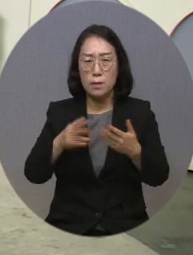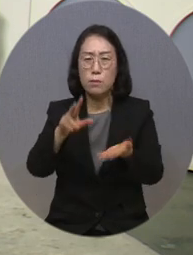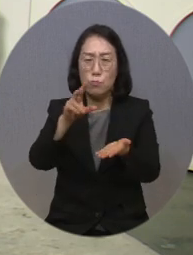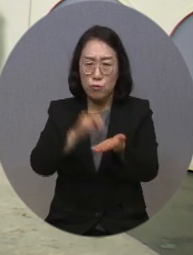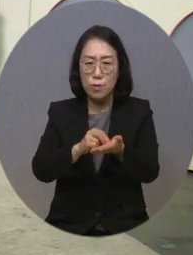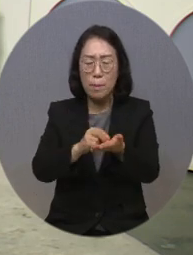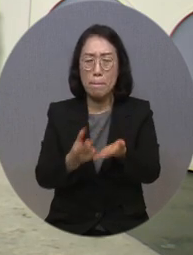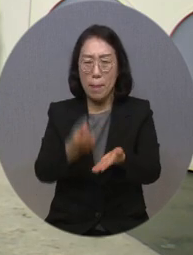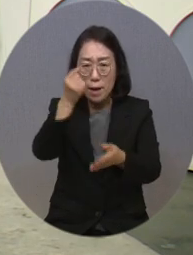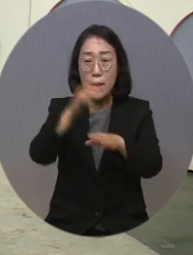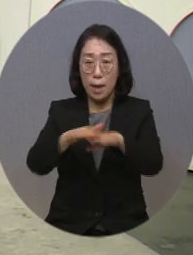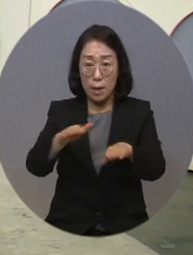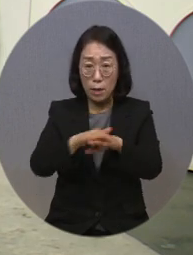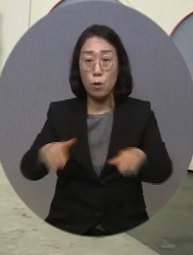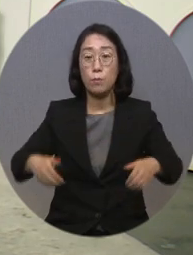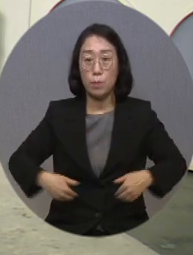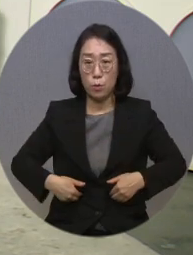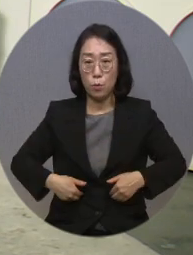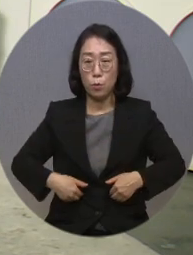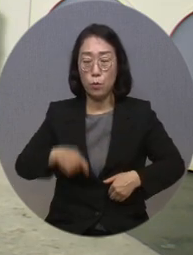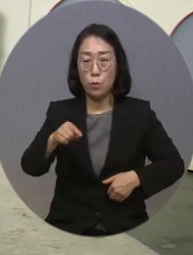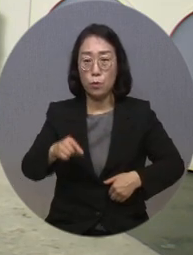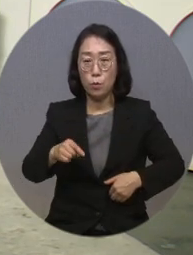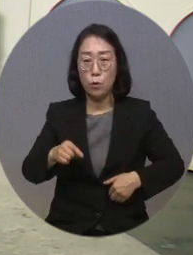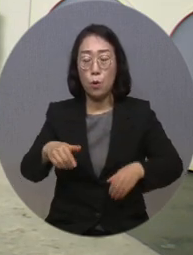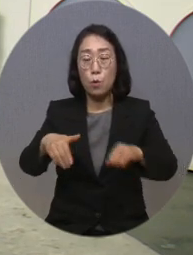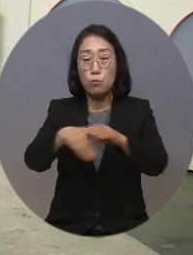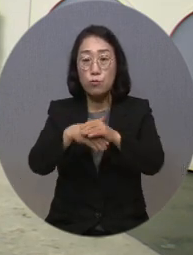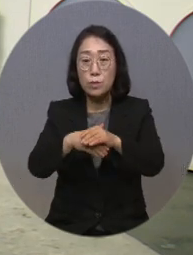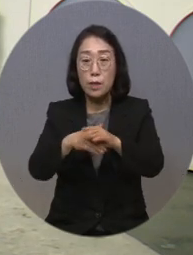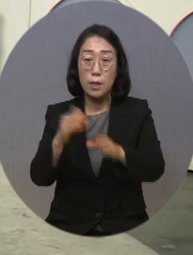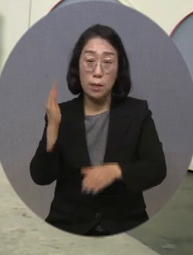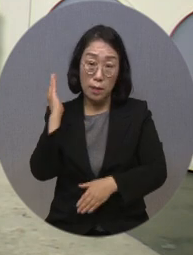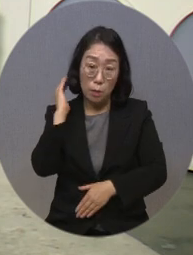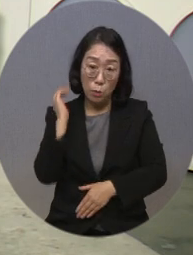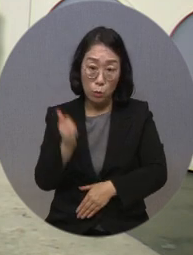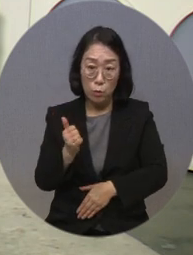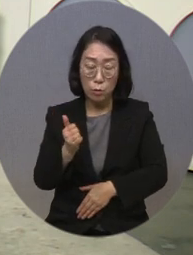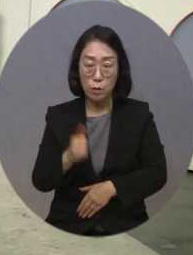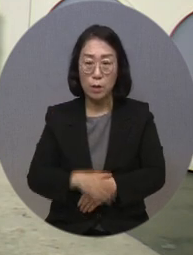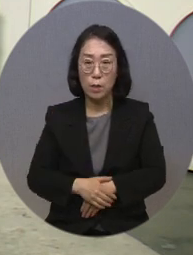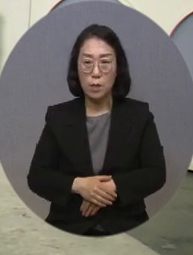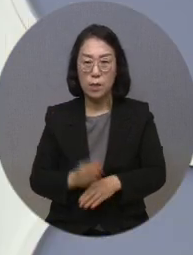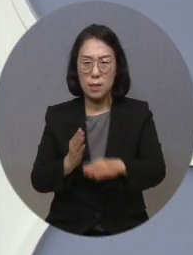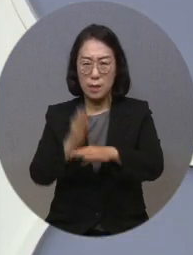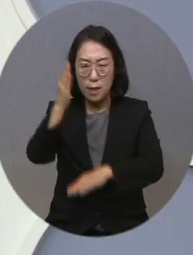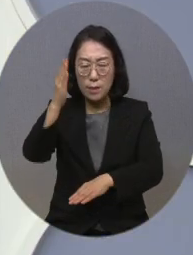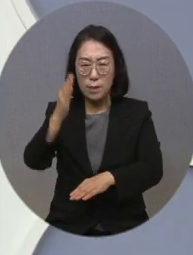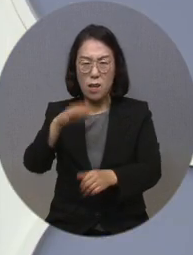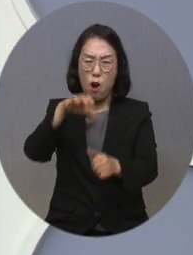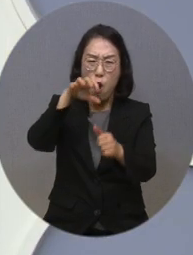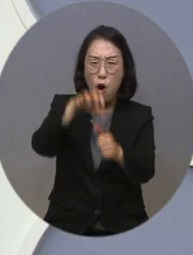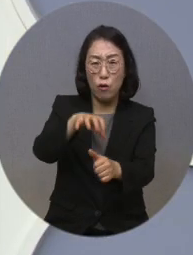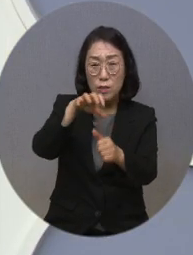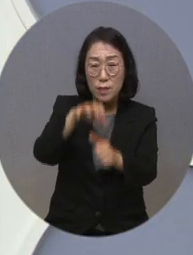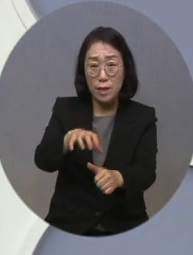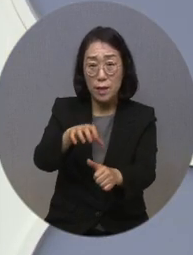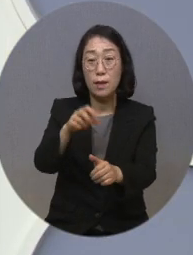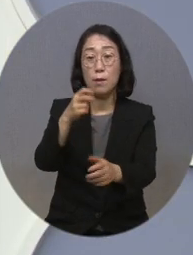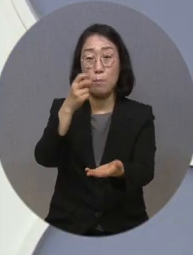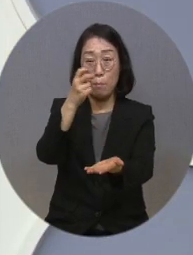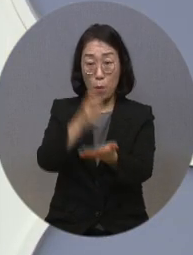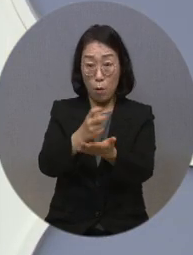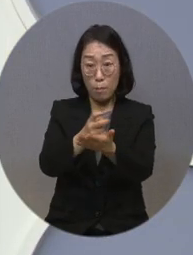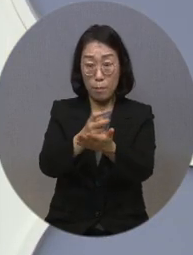때문에 그래서 이런 것도 하면서 지금 문재인 정책에 과도한 그 수요 억제 정책을 썼습니다. 그래서 이제 공급도